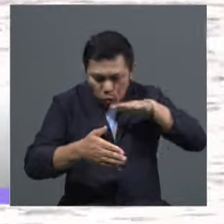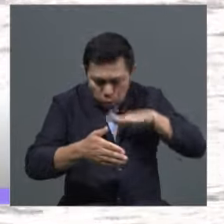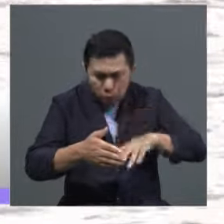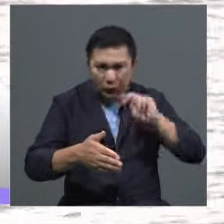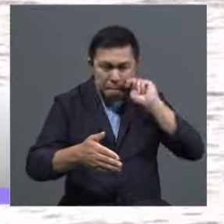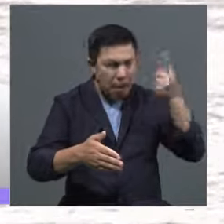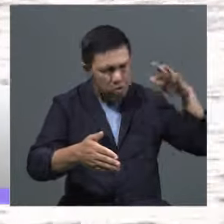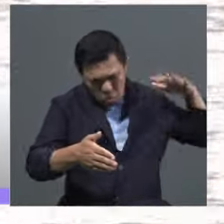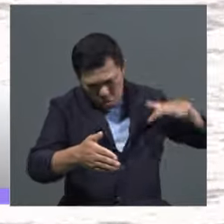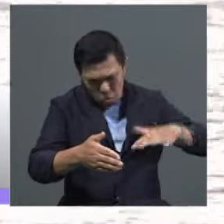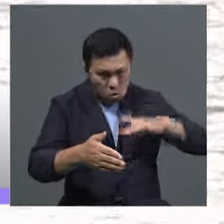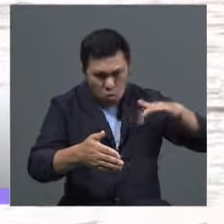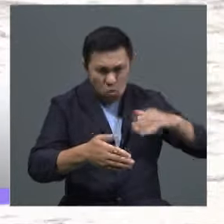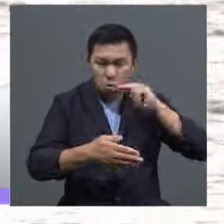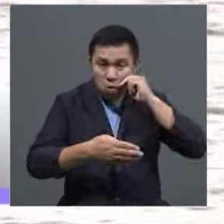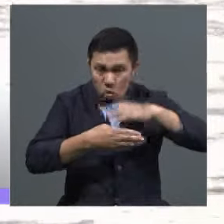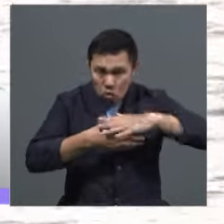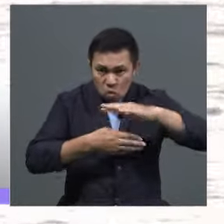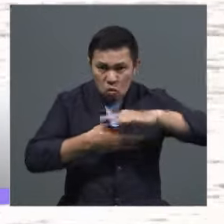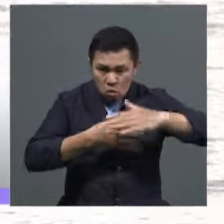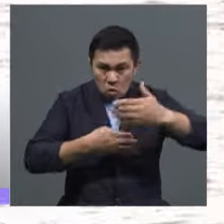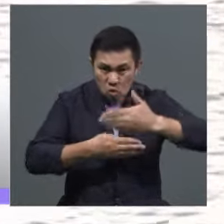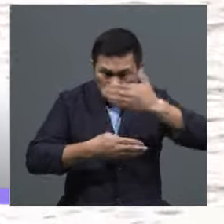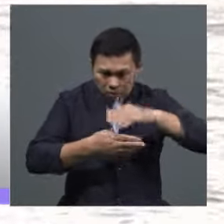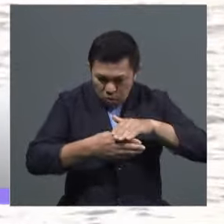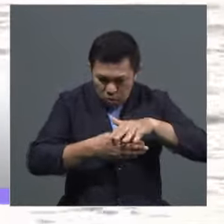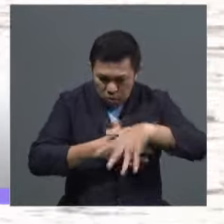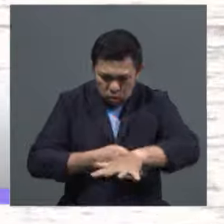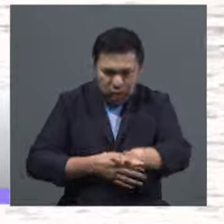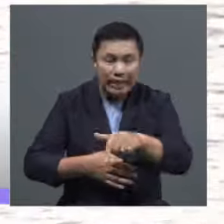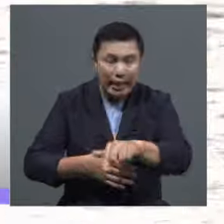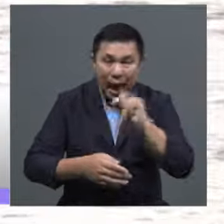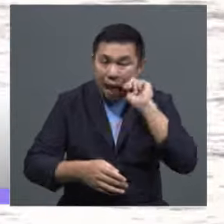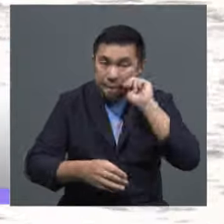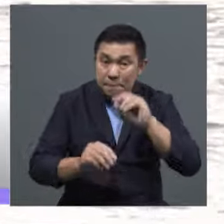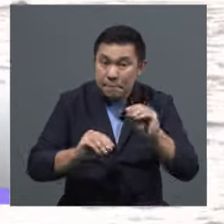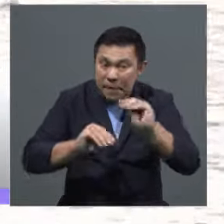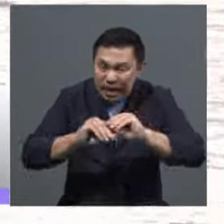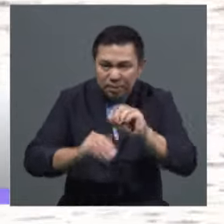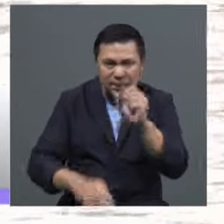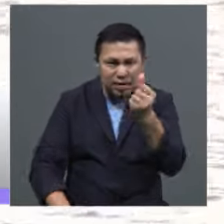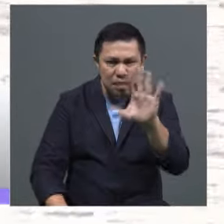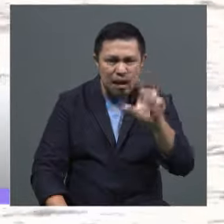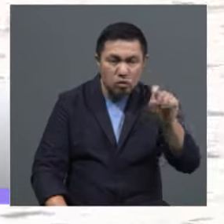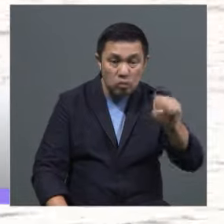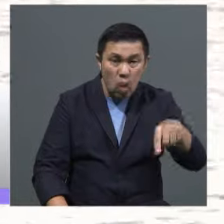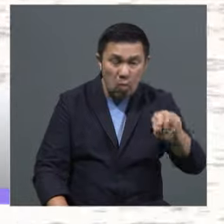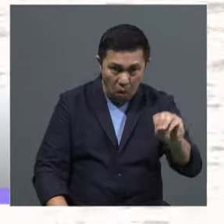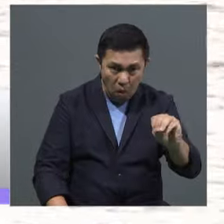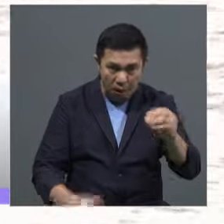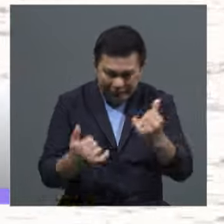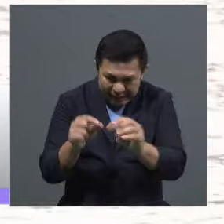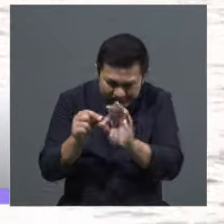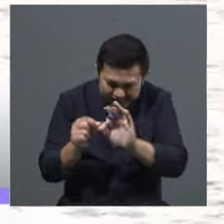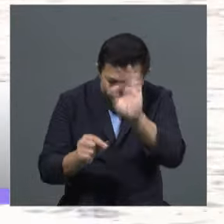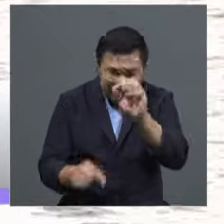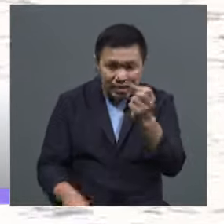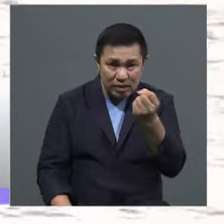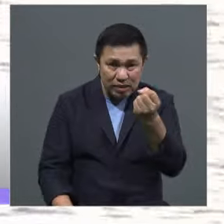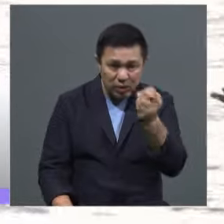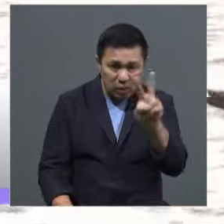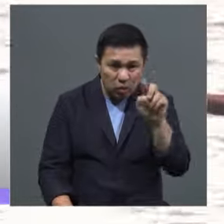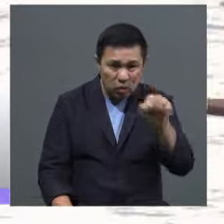ายเขื่อนทำให้ระดับน้ำท้ายเขื่อนเพิ่มขึ้น15เซนติเมตรในรอบ12ชั่วโมงล่าสุดวัดได้ 12.28 เมตรจาก